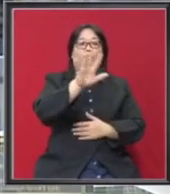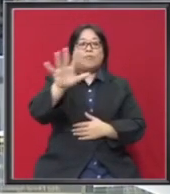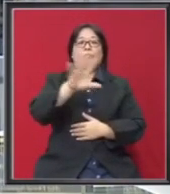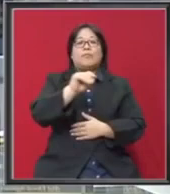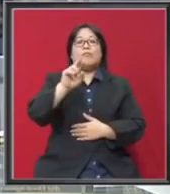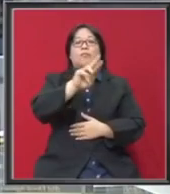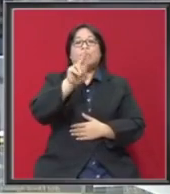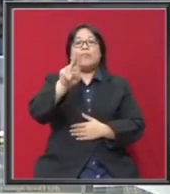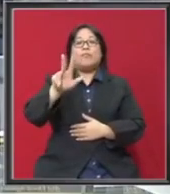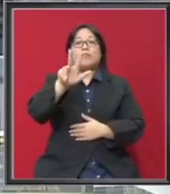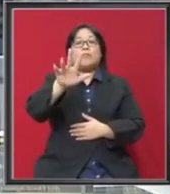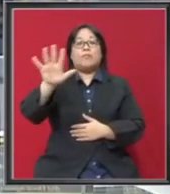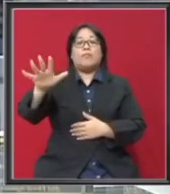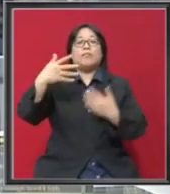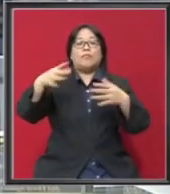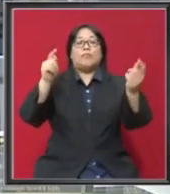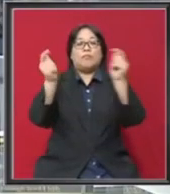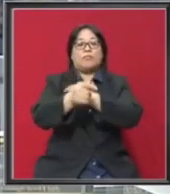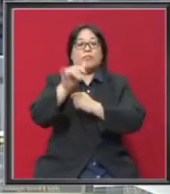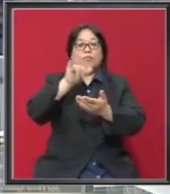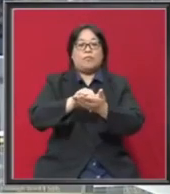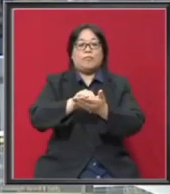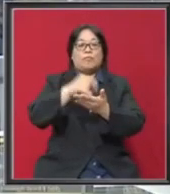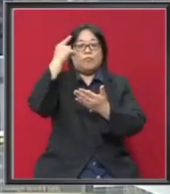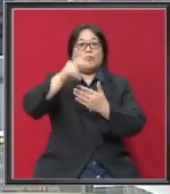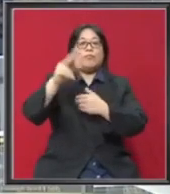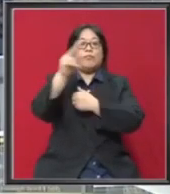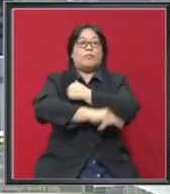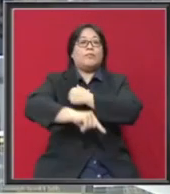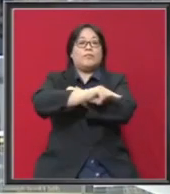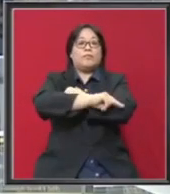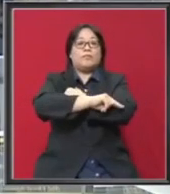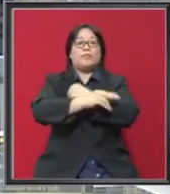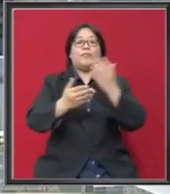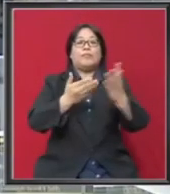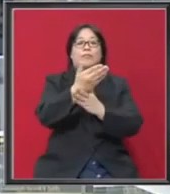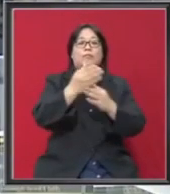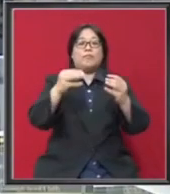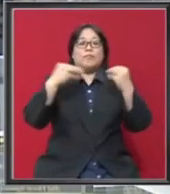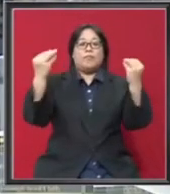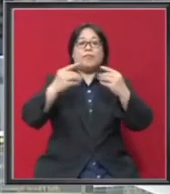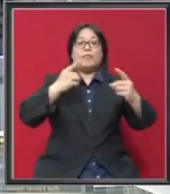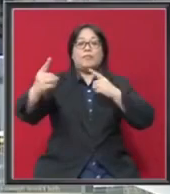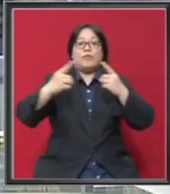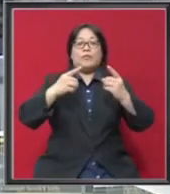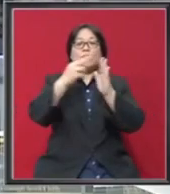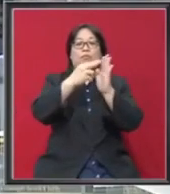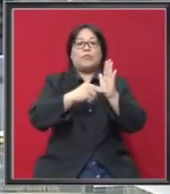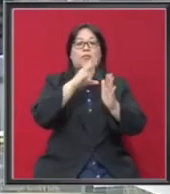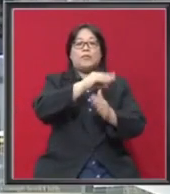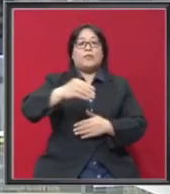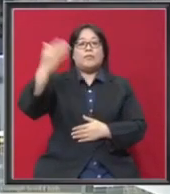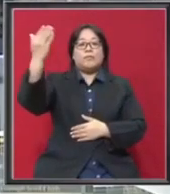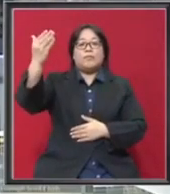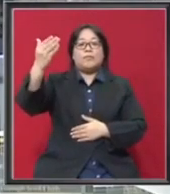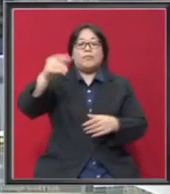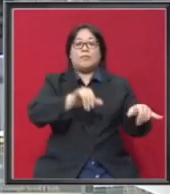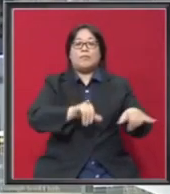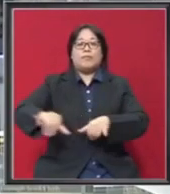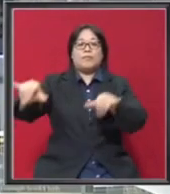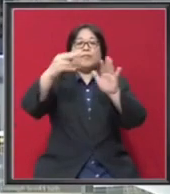Rafael Joe 35 demo yang telah digubah tersebut kepada negeri-negeri melalui majelis jalok undang-undang dan persidangan